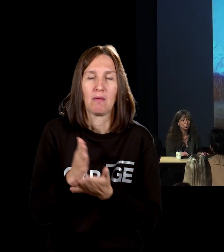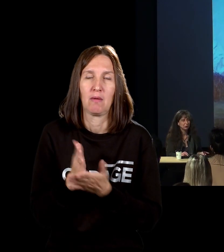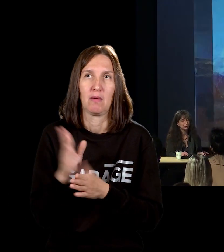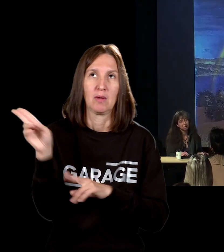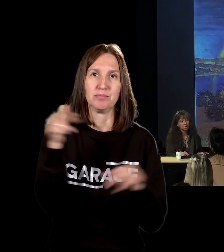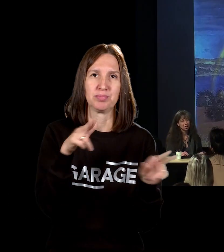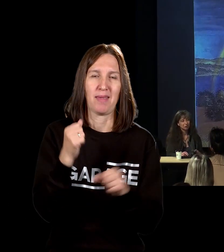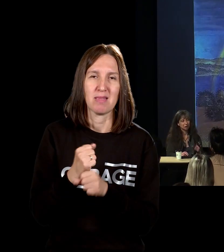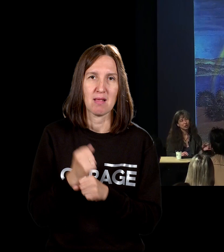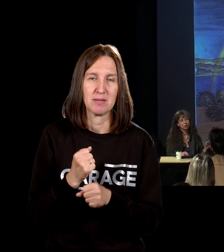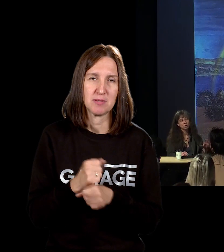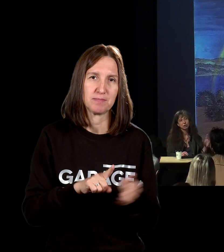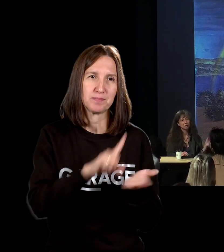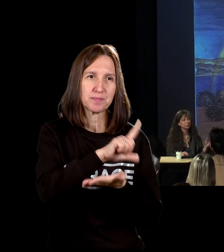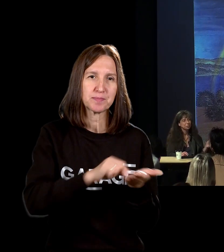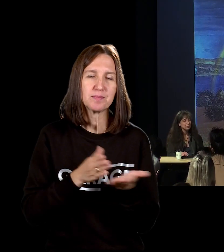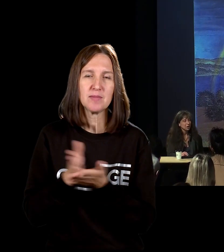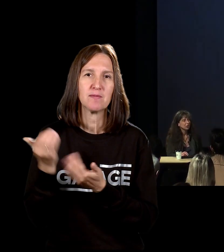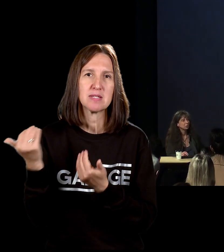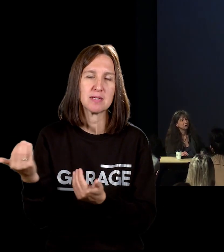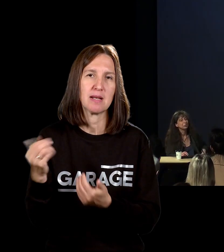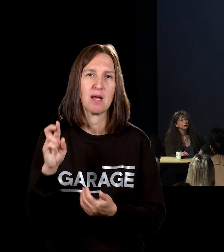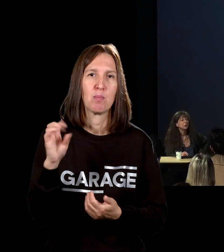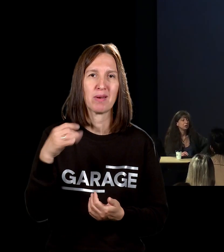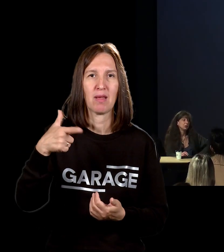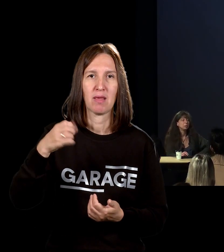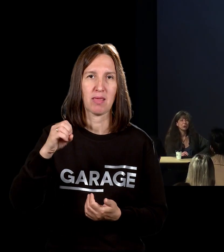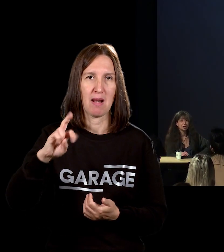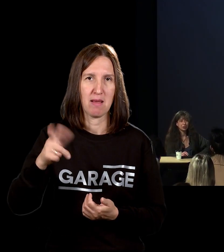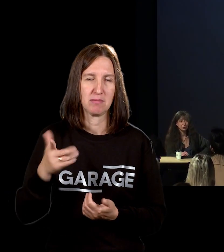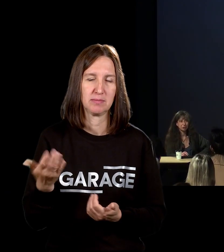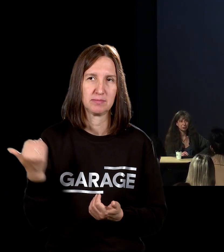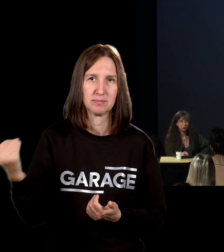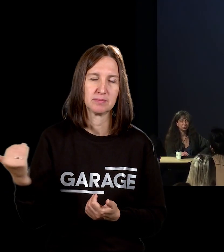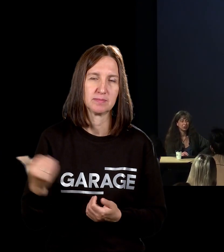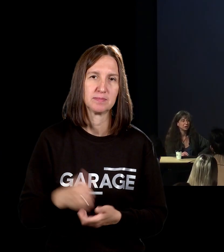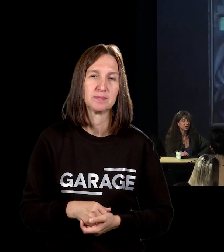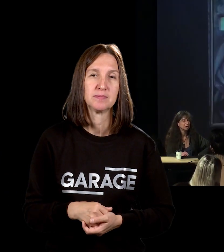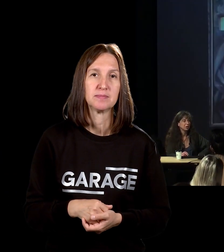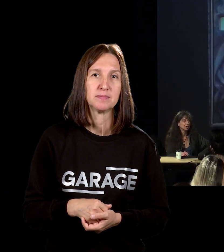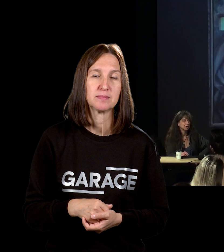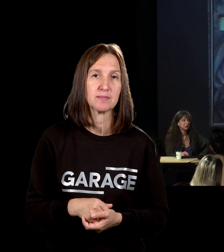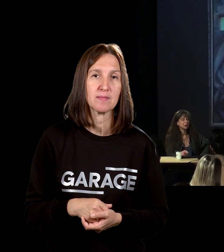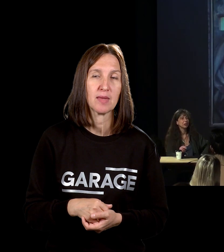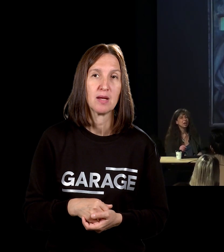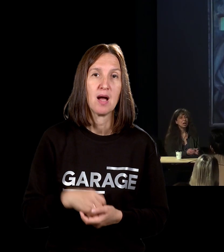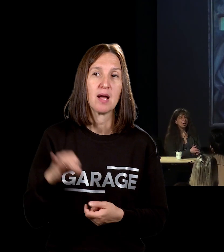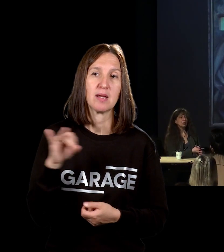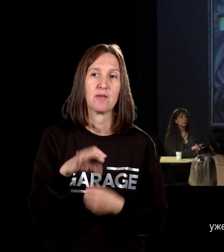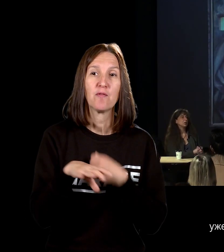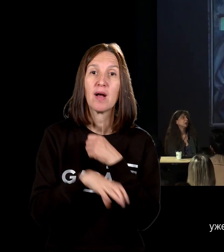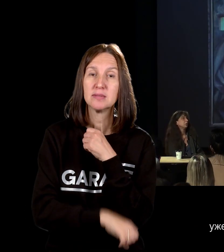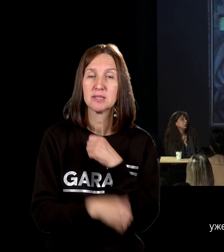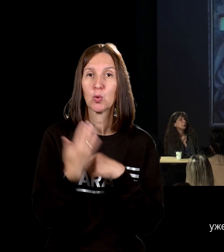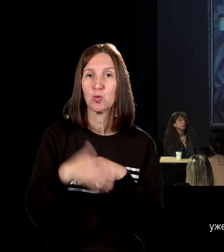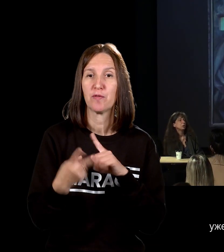просто чтобы что-то делать. Такие в стиле там Каспар Давид Фридрих и в стиле Брейгеля, конечно, абсолютно стилизаторские. А